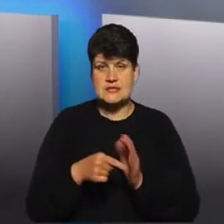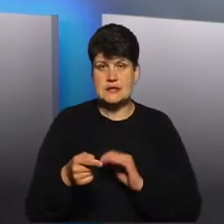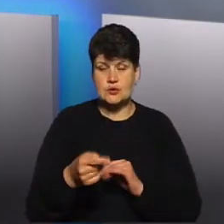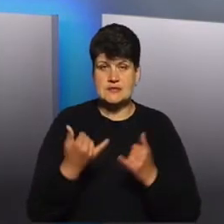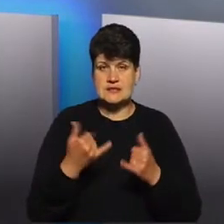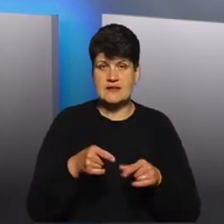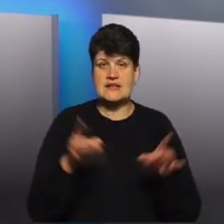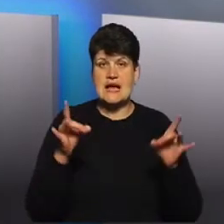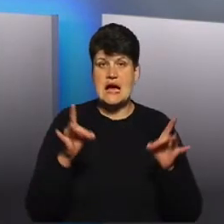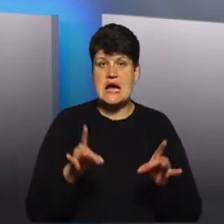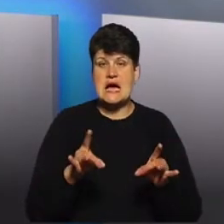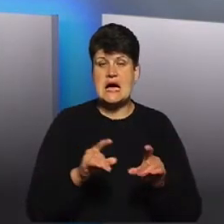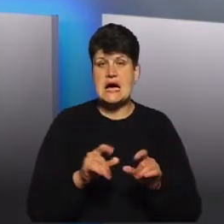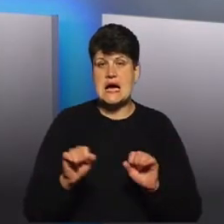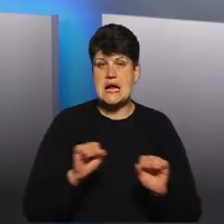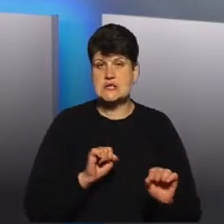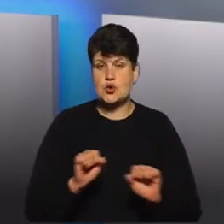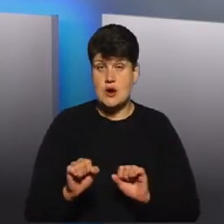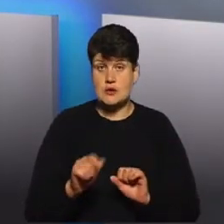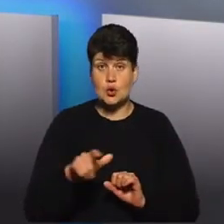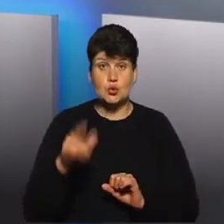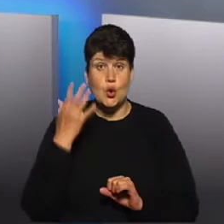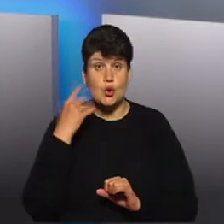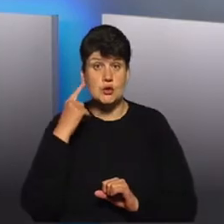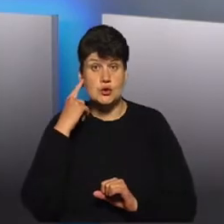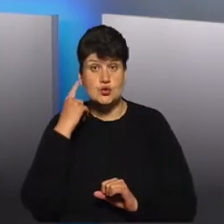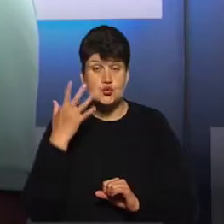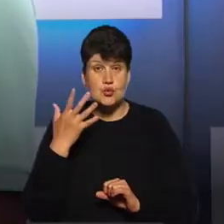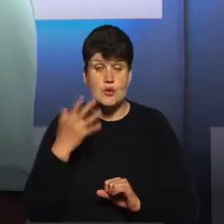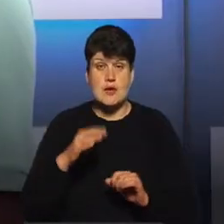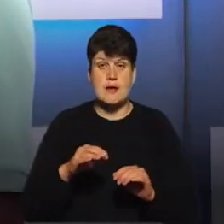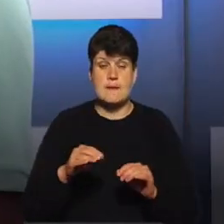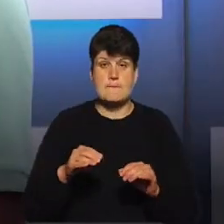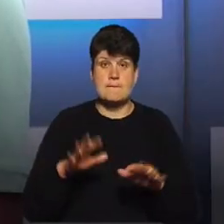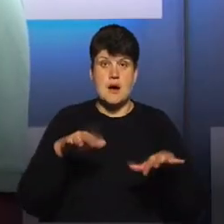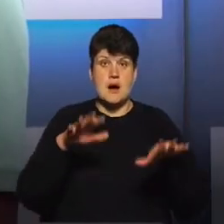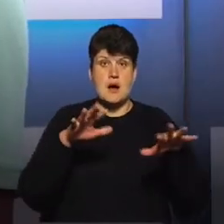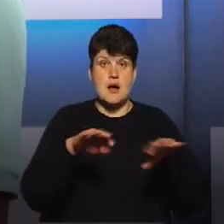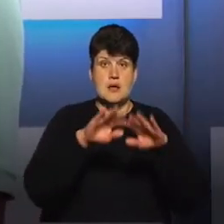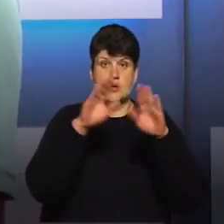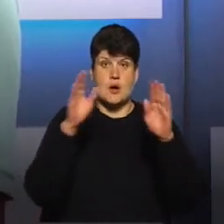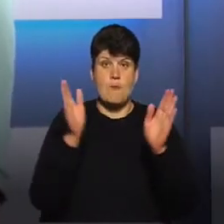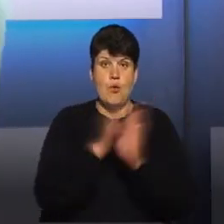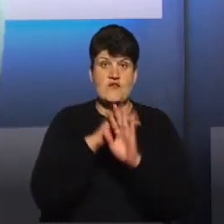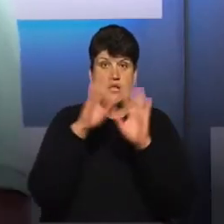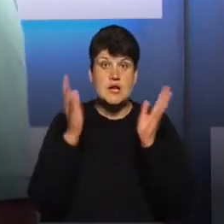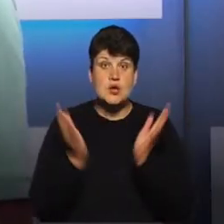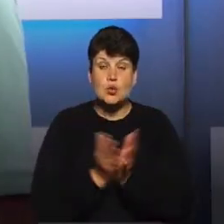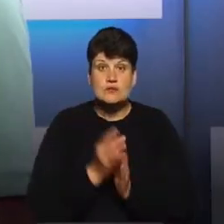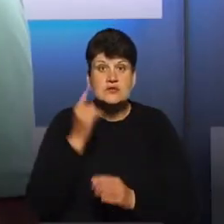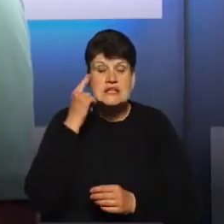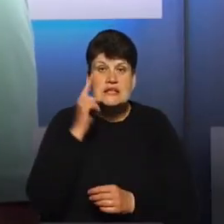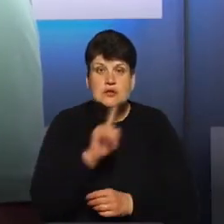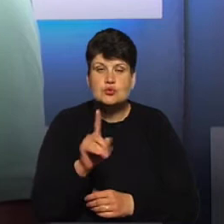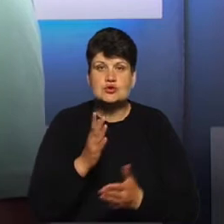от, розумієте, люди, коли чують, а як, парад повітряних куль, а де таке в Тернополі? Аж вони навіть не догадуються, що є тернопільський став, над яким